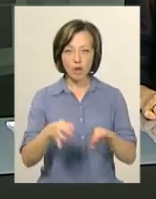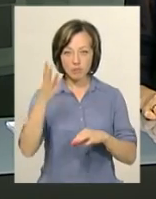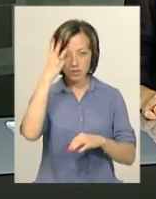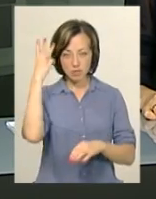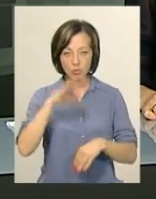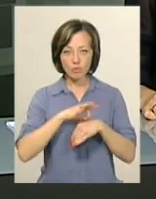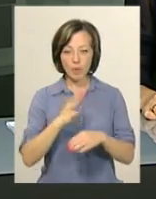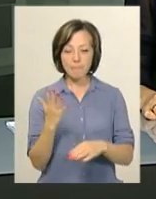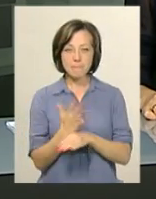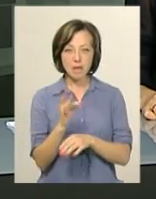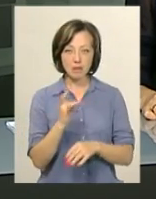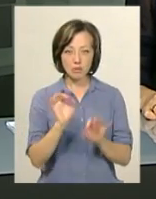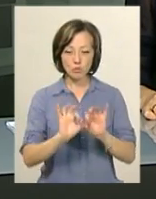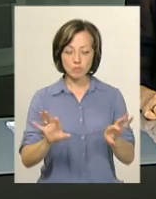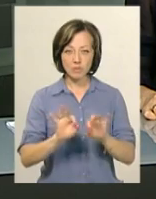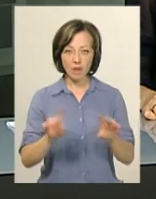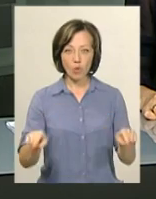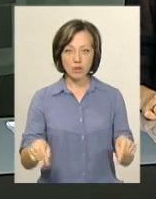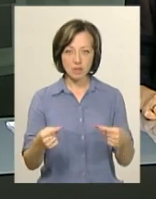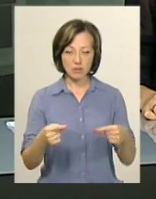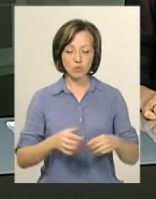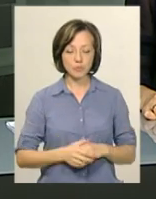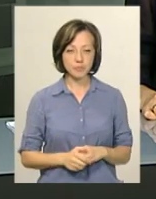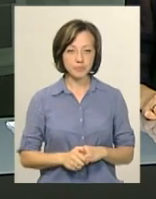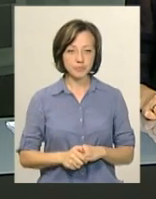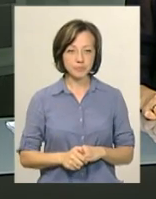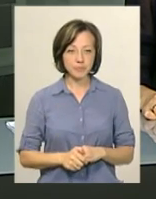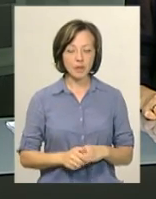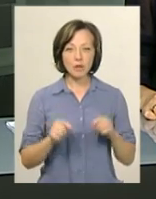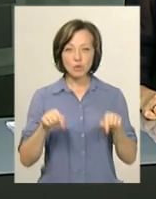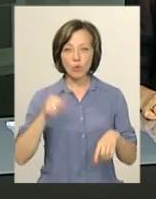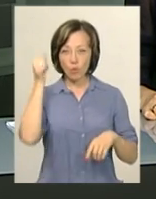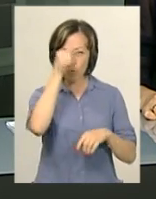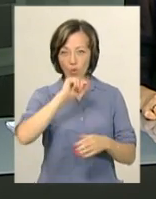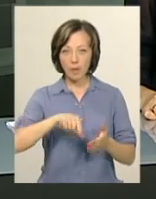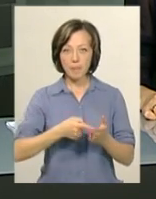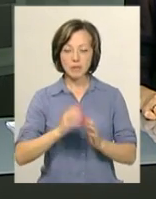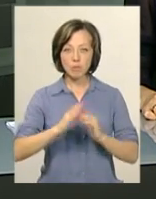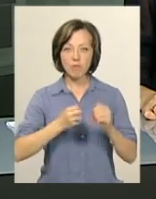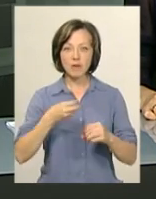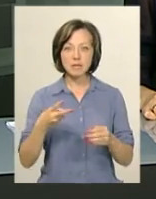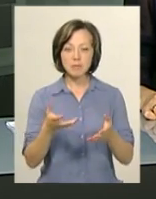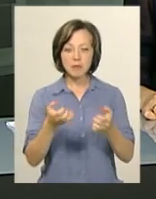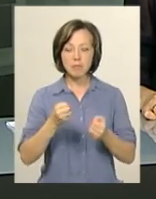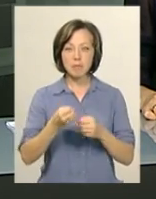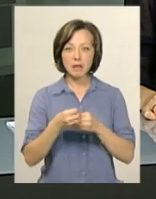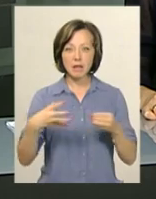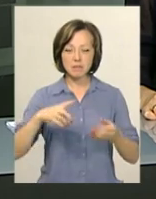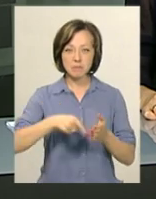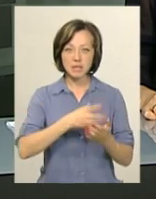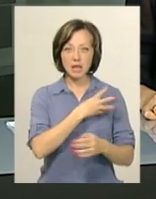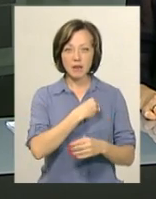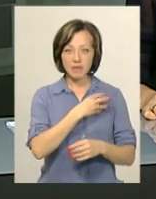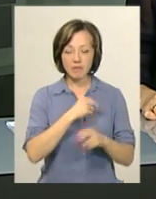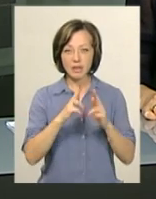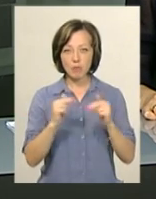центрі проведуть вп'яте, розповіла його організатор Тетяна Люлька. Цього року «Місто професій» прийняли 15 міст, серед яких Львів,